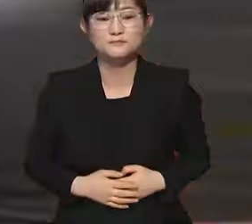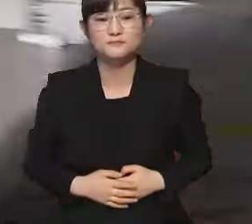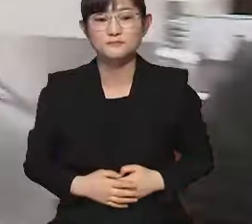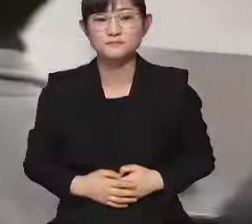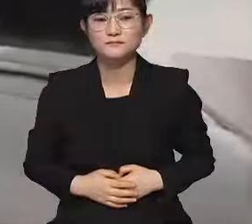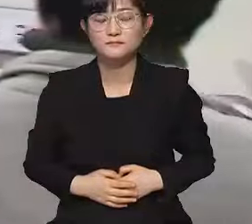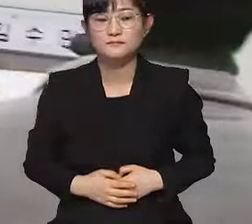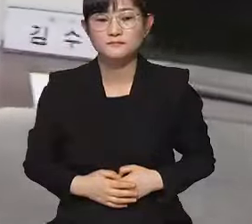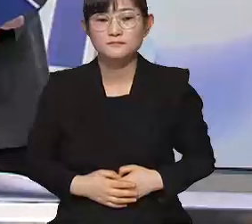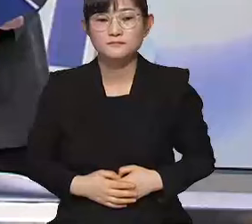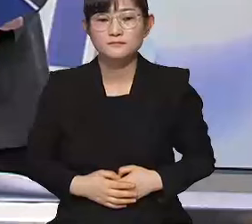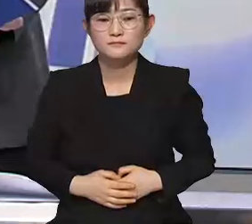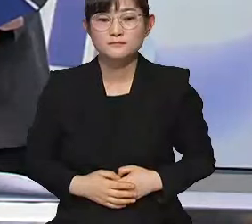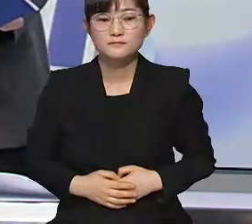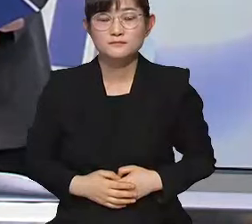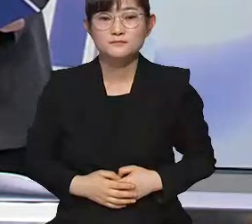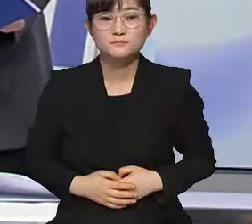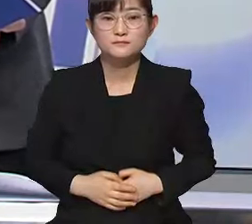정경원입니다.